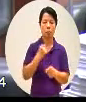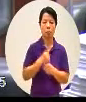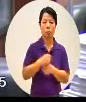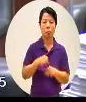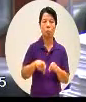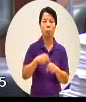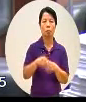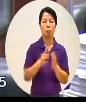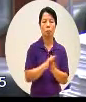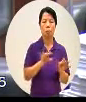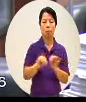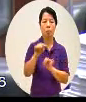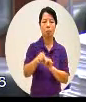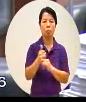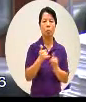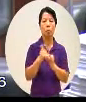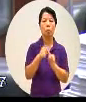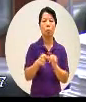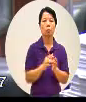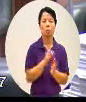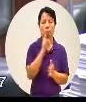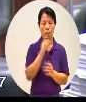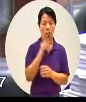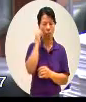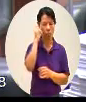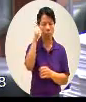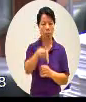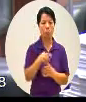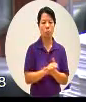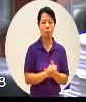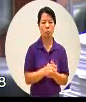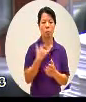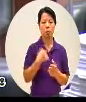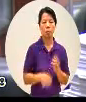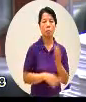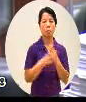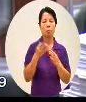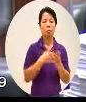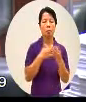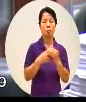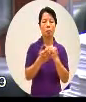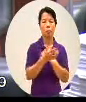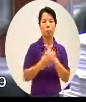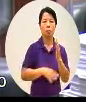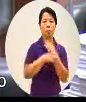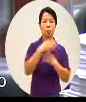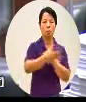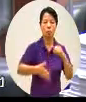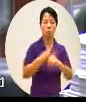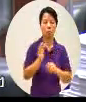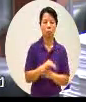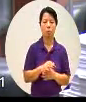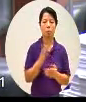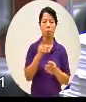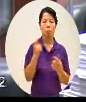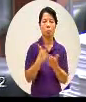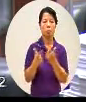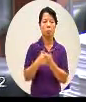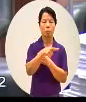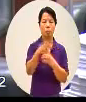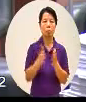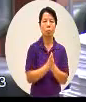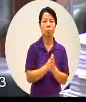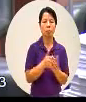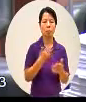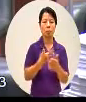过呢，人地方的百姓认为讲，本这个志宏祠不足以改善排水及淹